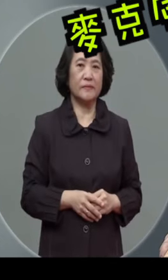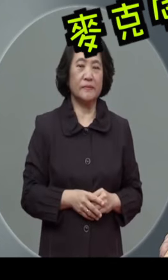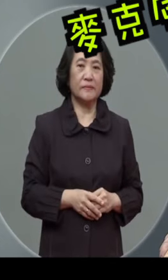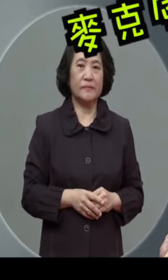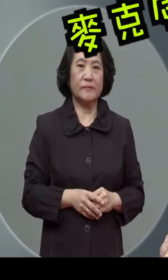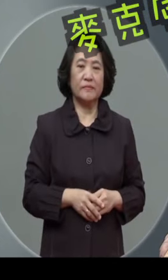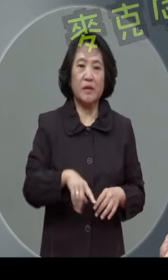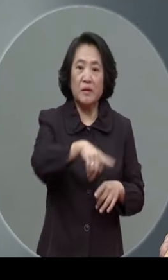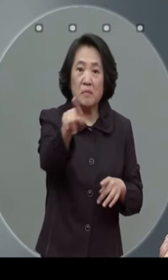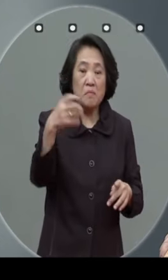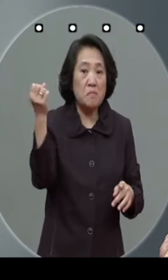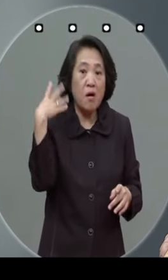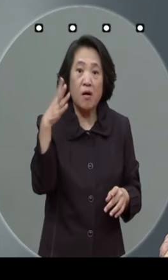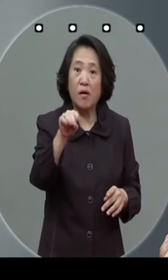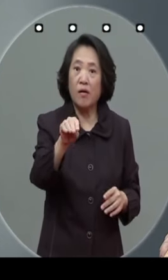恁有听到无？